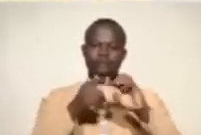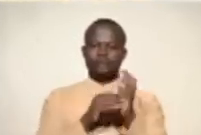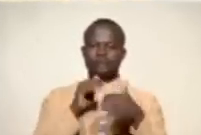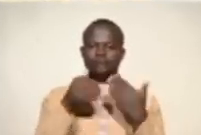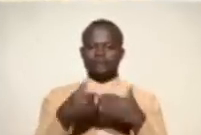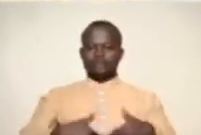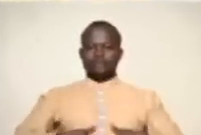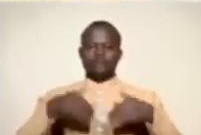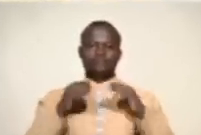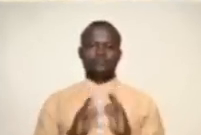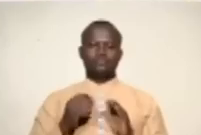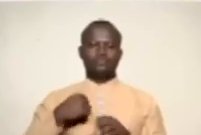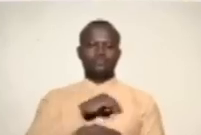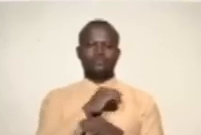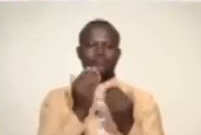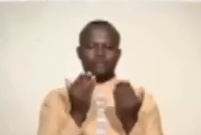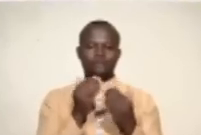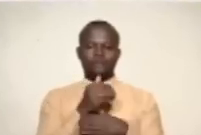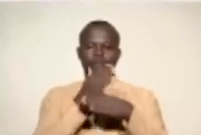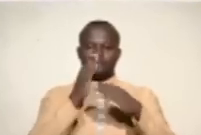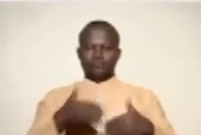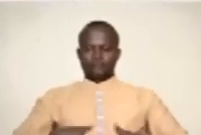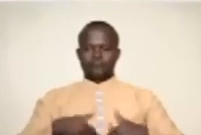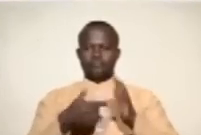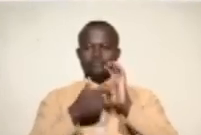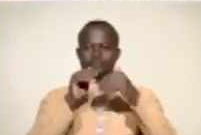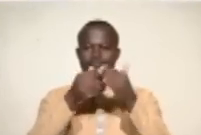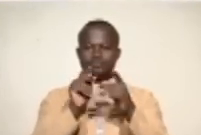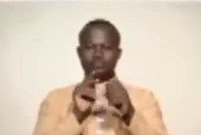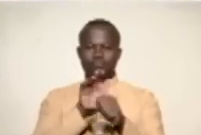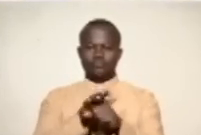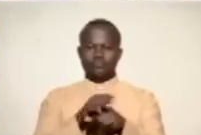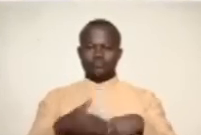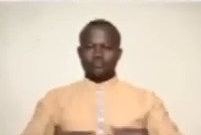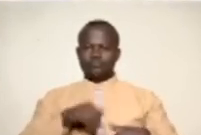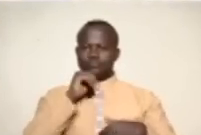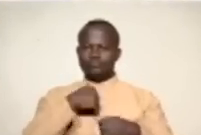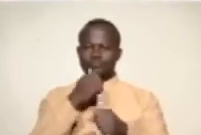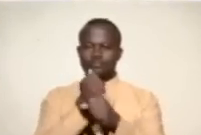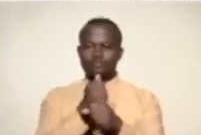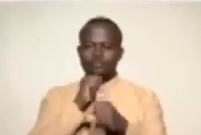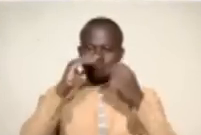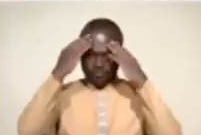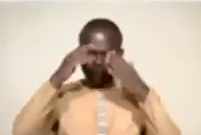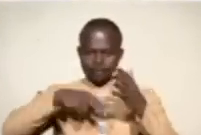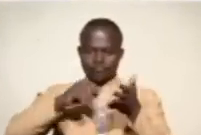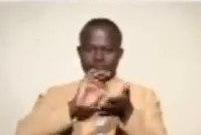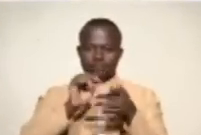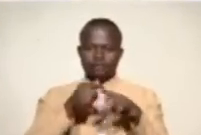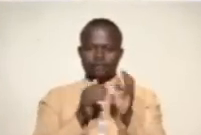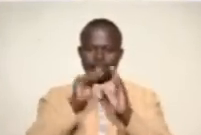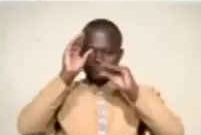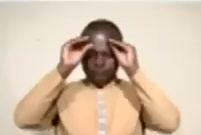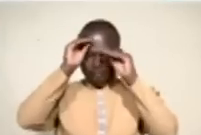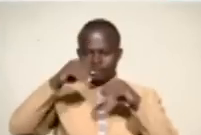urubyiruko rwitabwaho mu buryo bwihariye. Minisiteri y'urubyiruko igaragaza ko benshi mu rubyiruko rudafite akazi batazi gusoma no kwandika kandi nabize